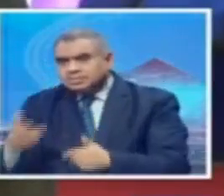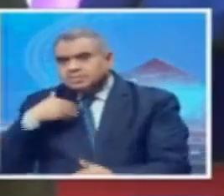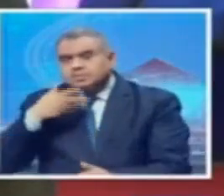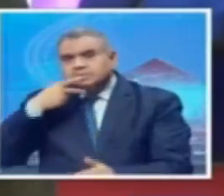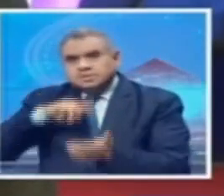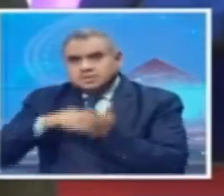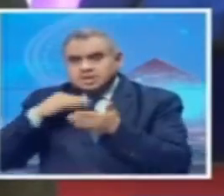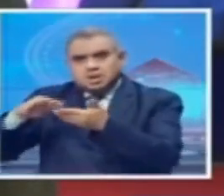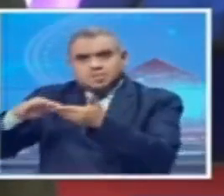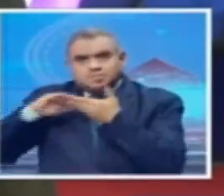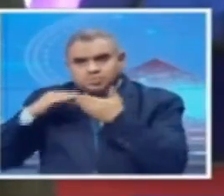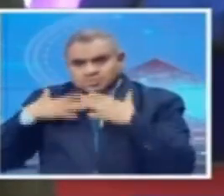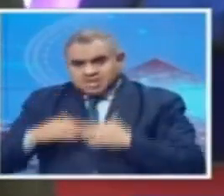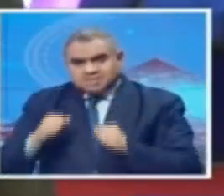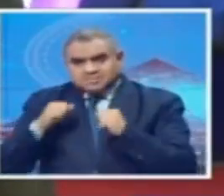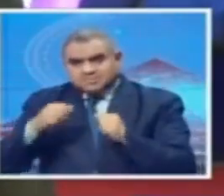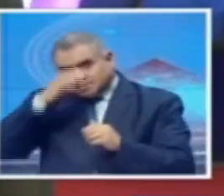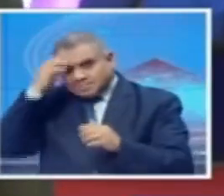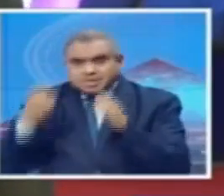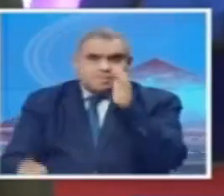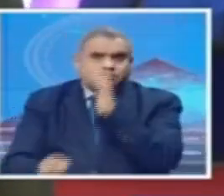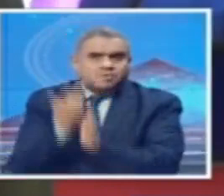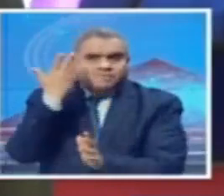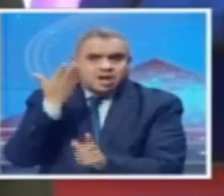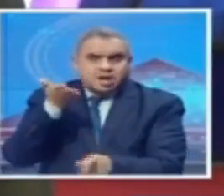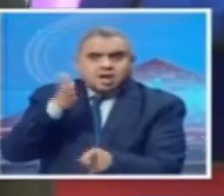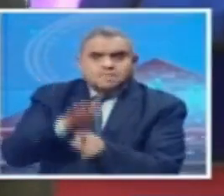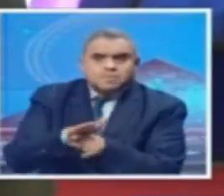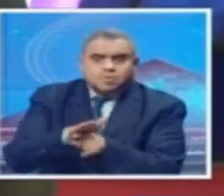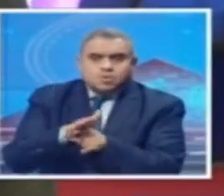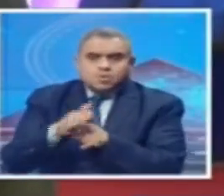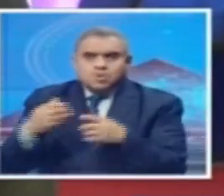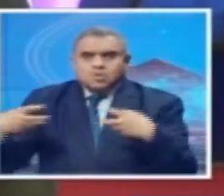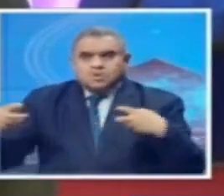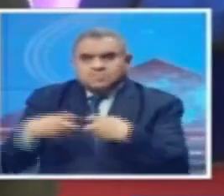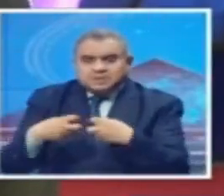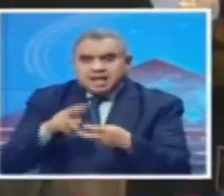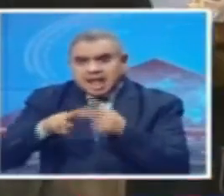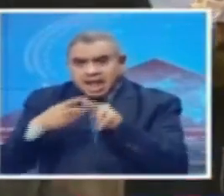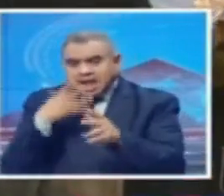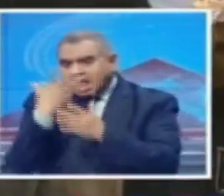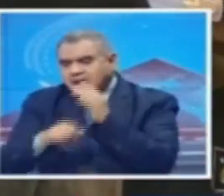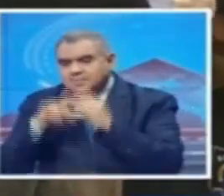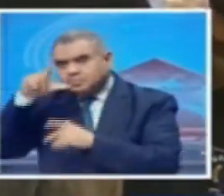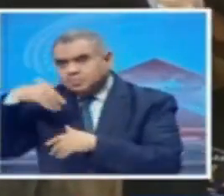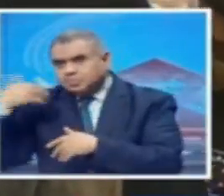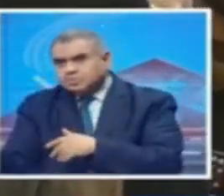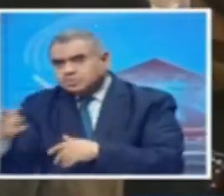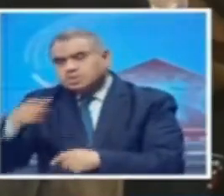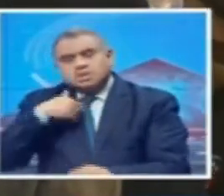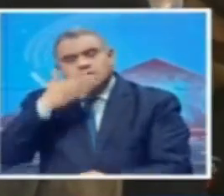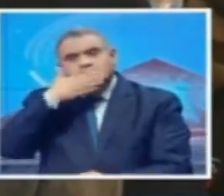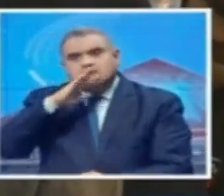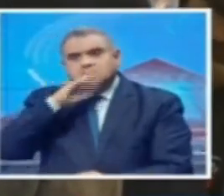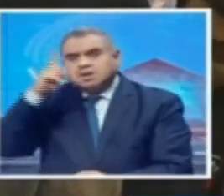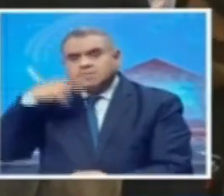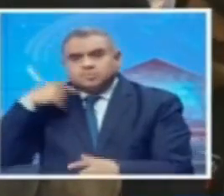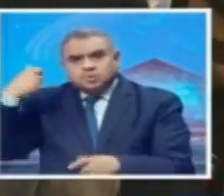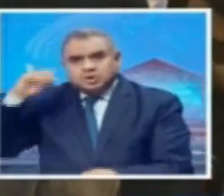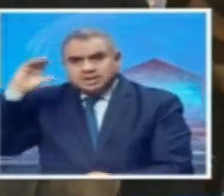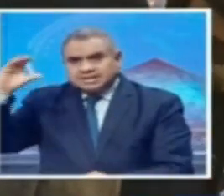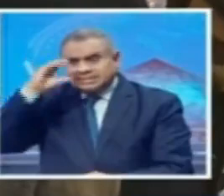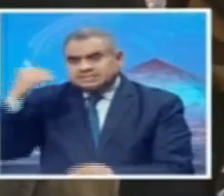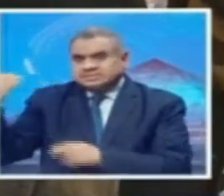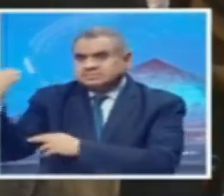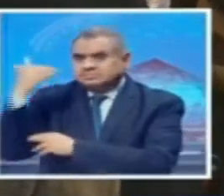هتساعدنا في حياتنا، لا قدر الله حد حصل له حاجة هتفيدنا وتفيد عيالنا بعد كده. يعني هي حاجة حلوة والله، هو الرئيس عملنا حاجة